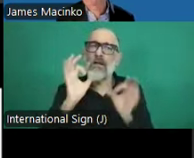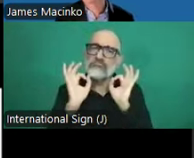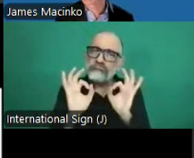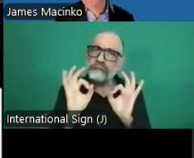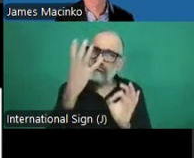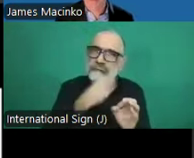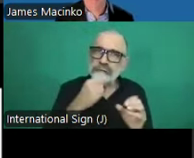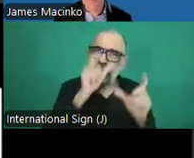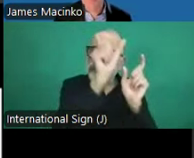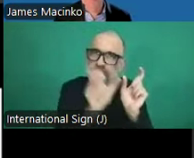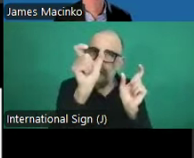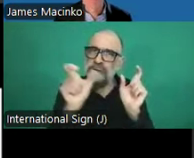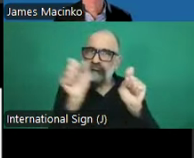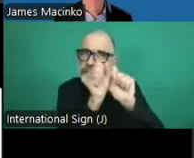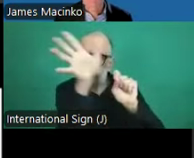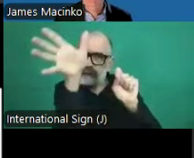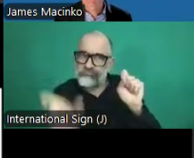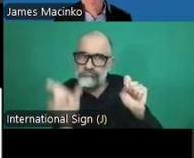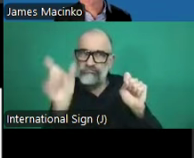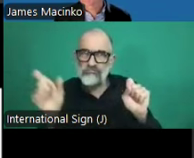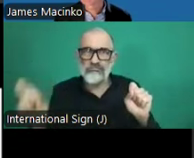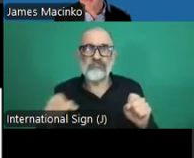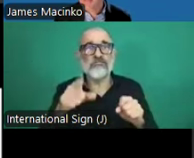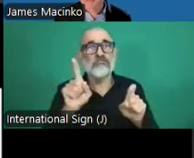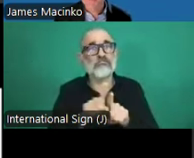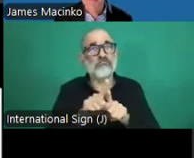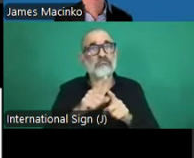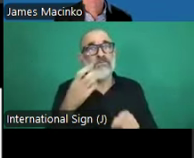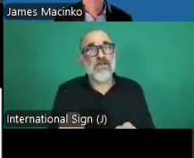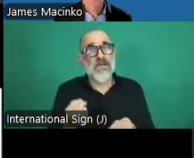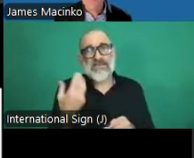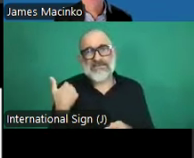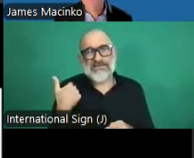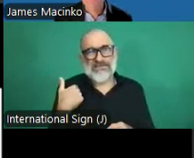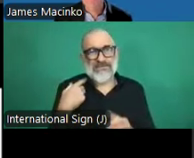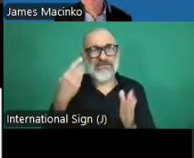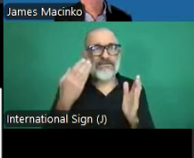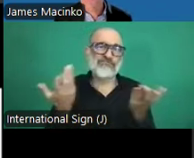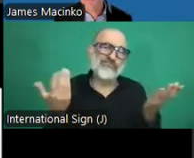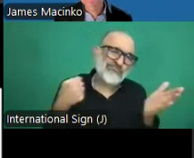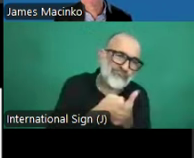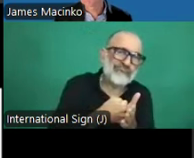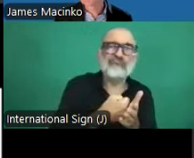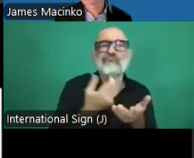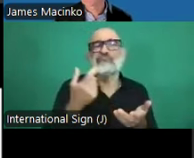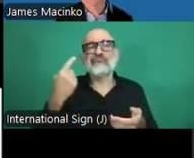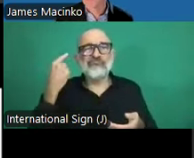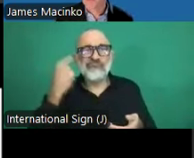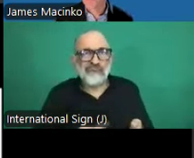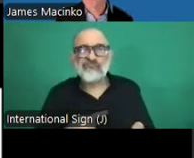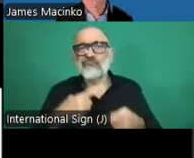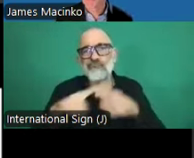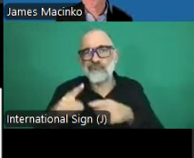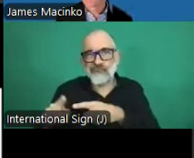Et s'ils ont, est-ce que vous avez cherché un soin approprié pour cela? Si c'est oui, ça y est. S'ils font non, il